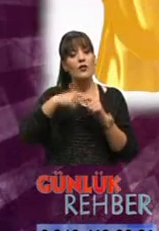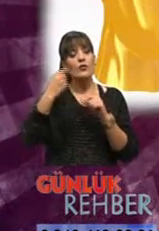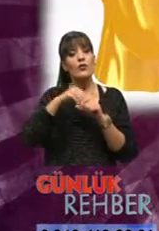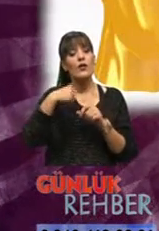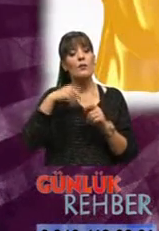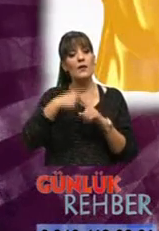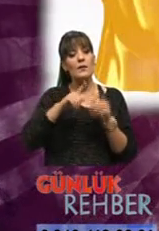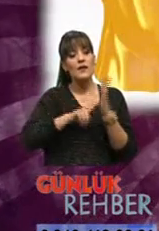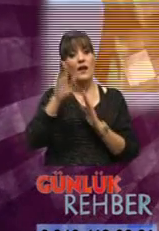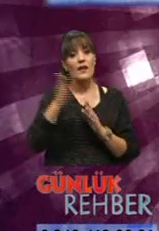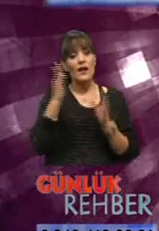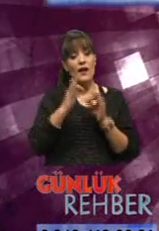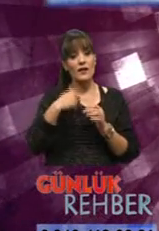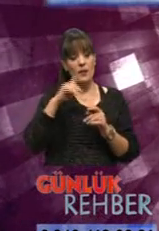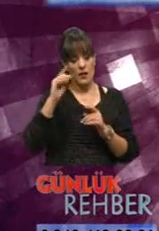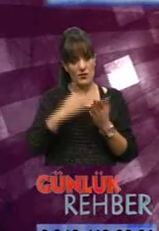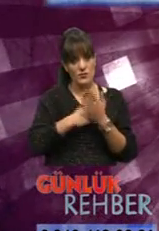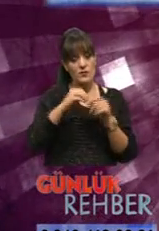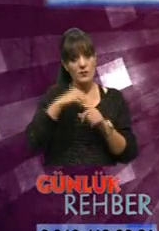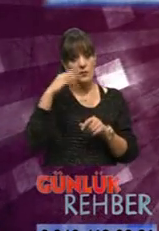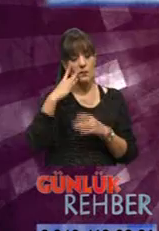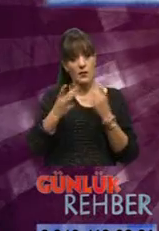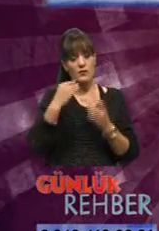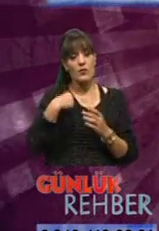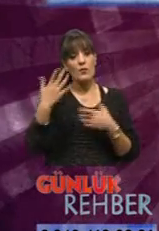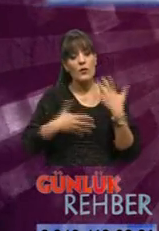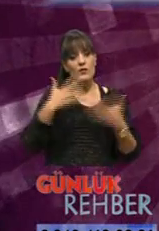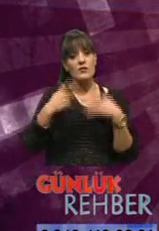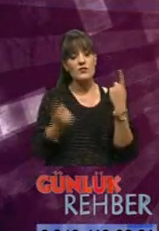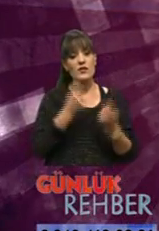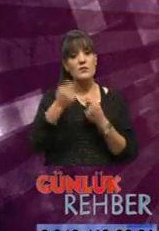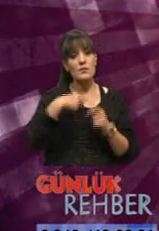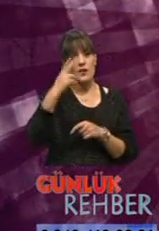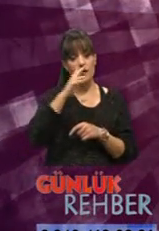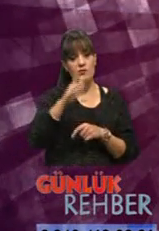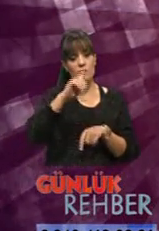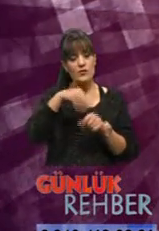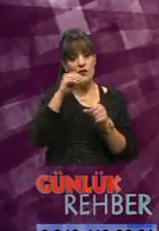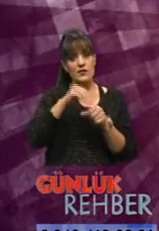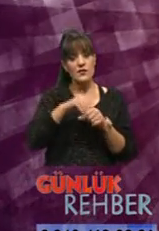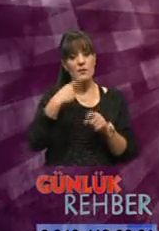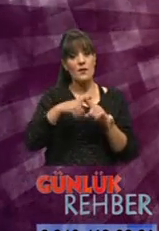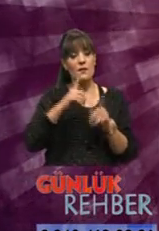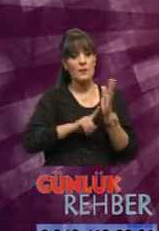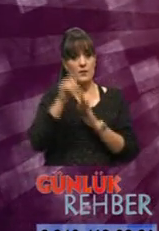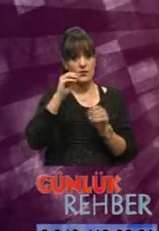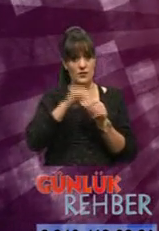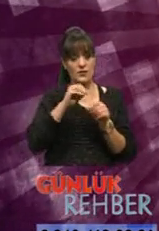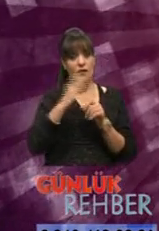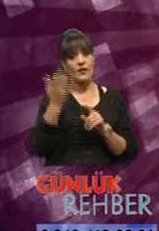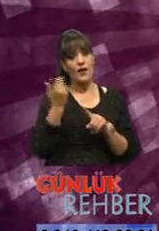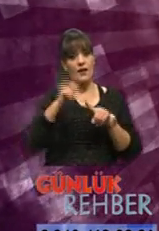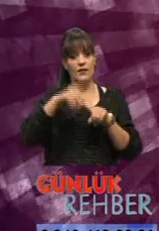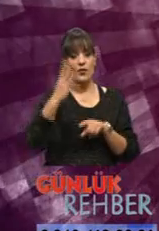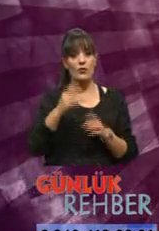en erken aşamasında belirleyici olurken, motivasyon ve çalışma alışkanlıklarının süreç içerisindeki matematik başarıları üzerinde daha